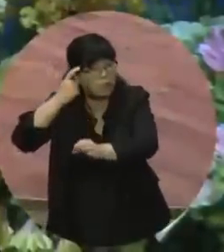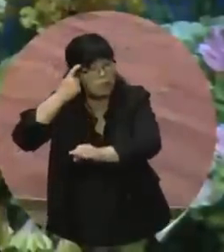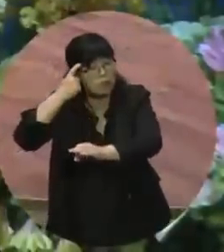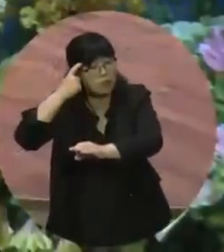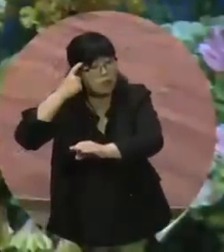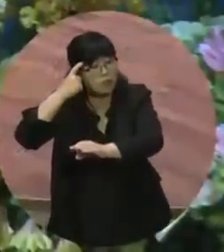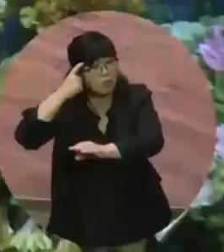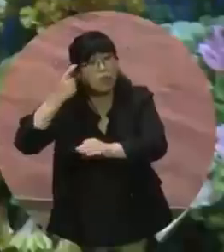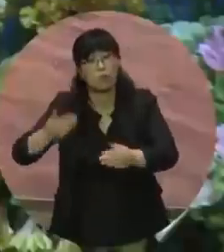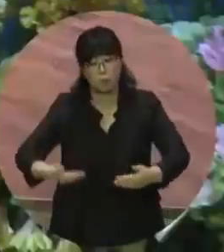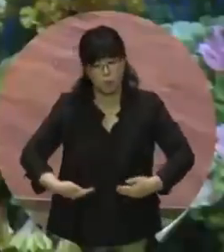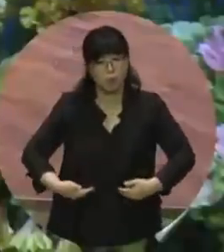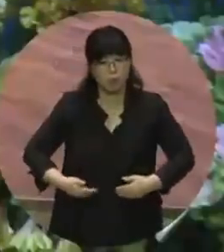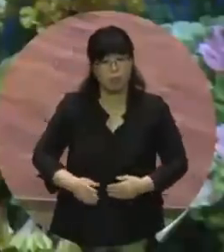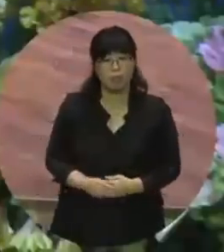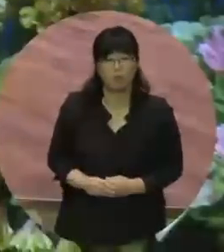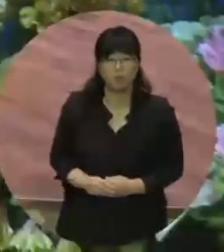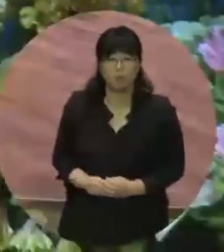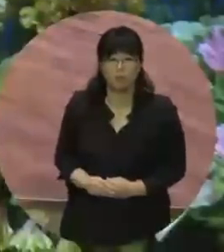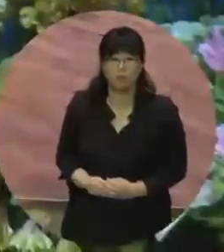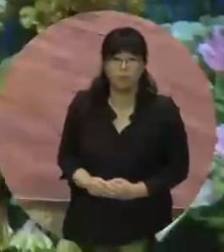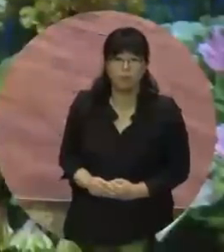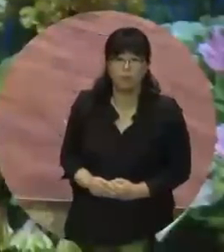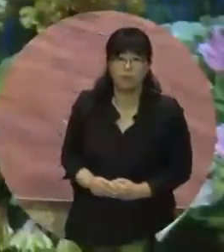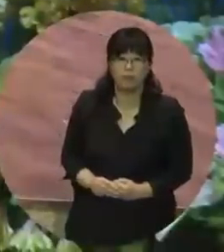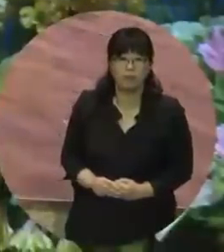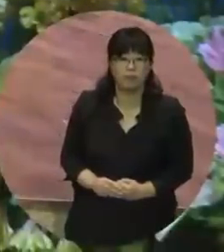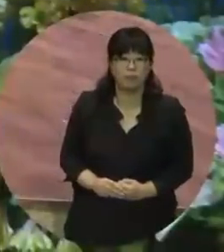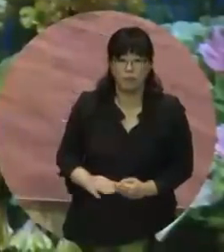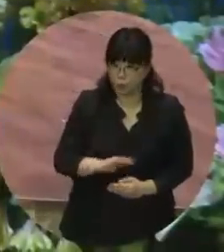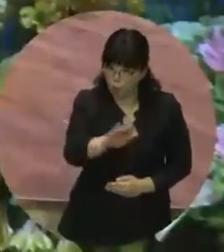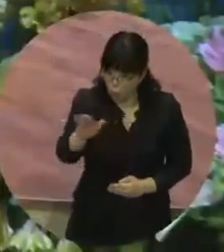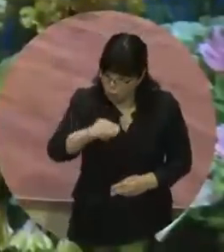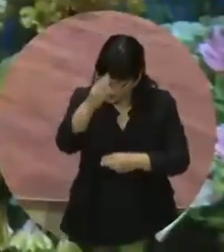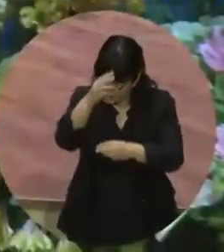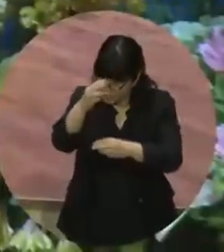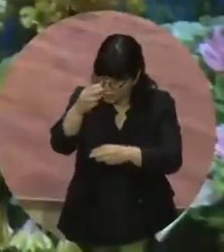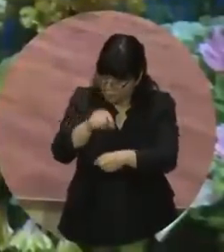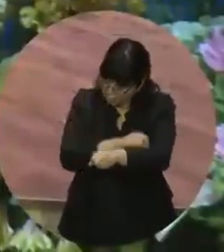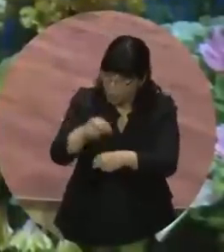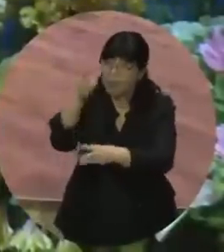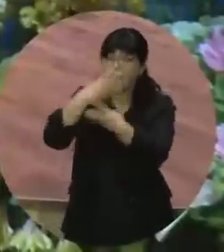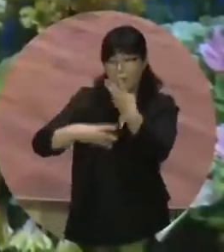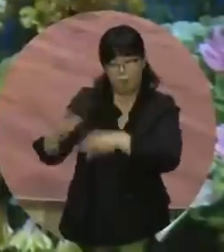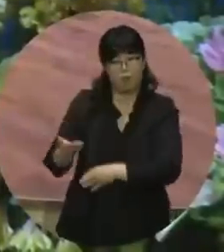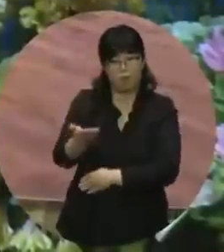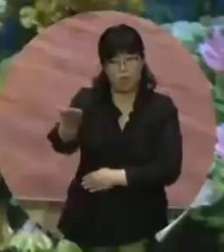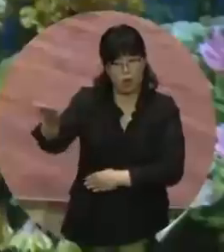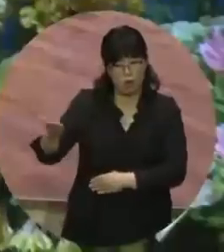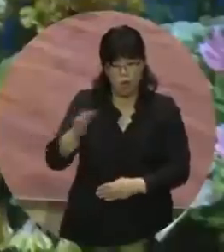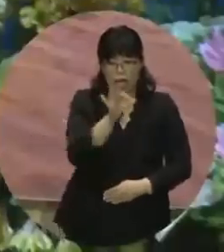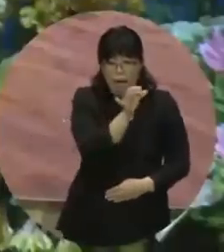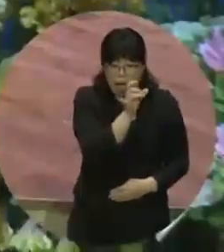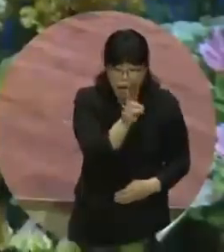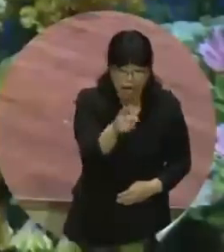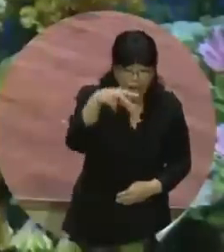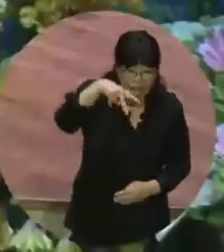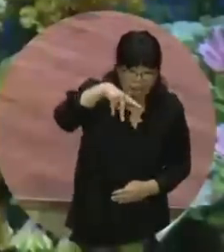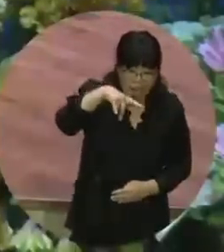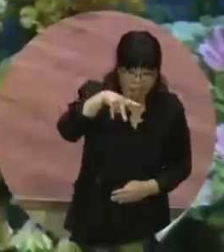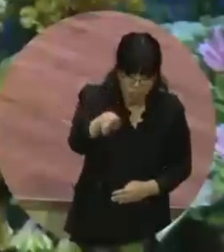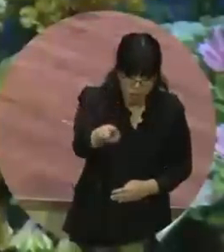우리 영계의 성도들 특히 오늘 금요 심장일을 통해서 모든 랩런터들 에서 신드롬에서 완전히